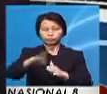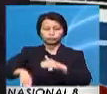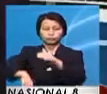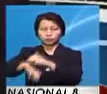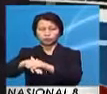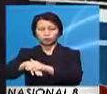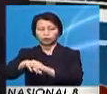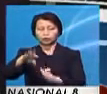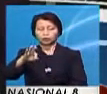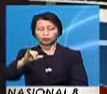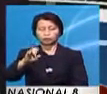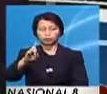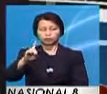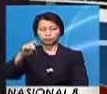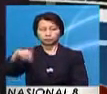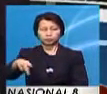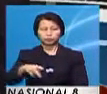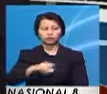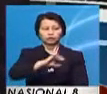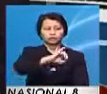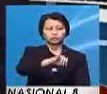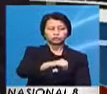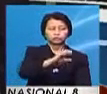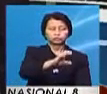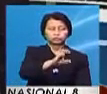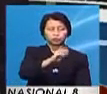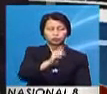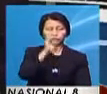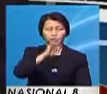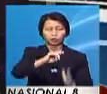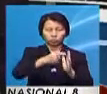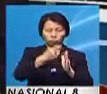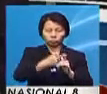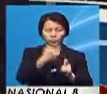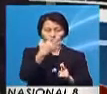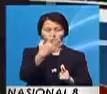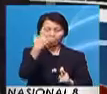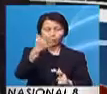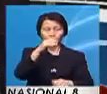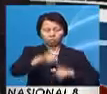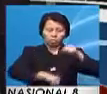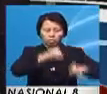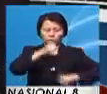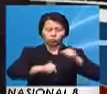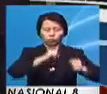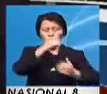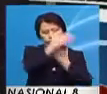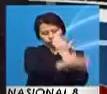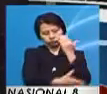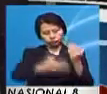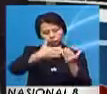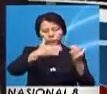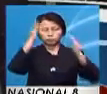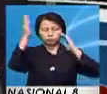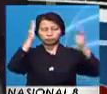negara NFDP. JCM bakal bermula April ini dan akan menjelajah ke seluruh negara.